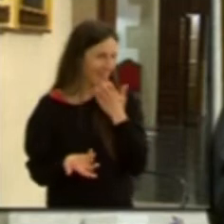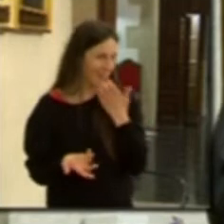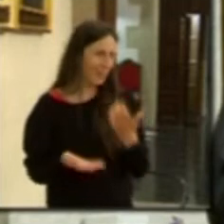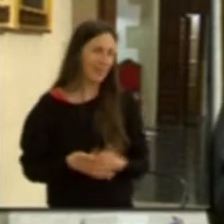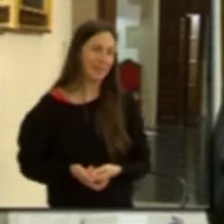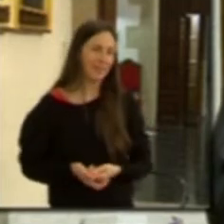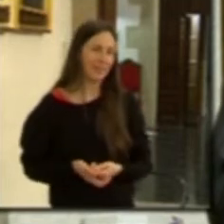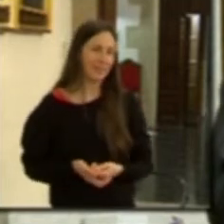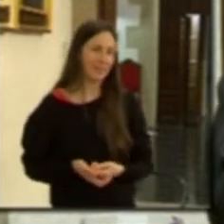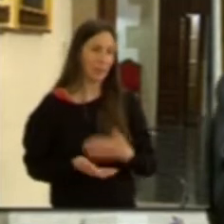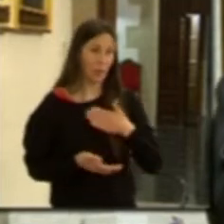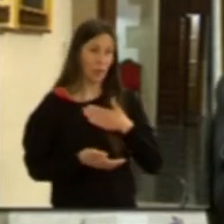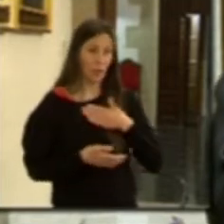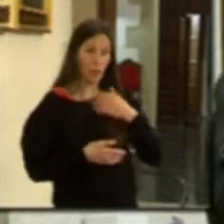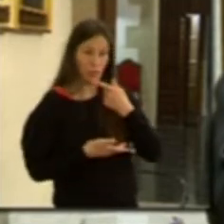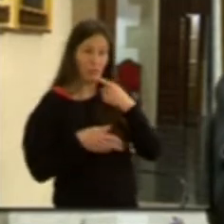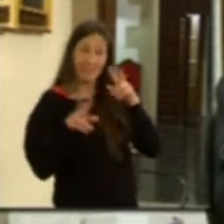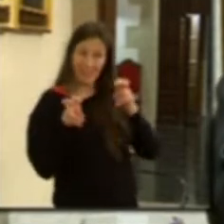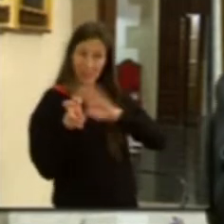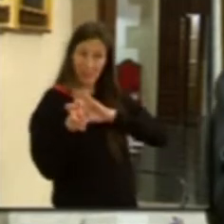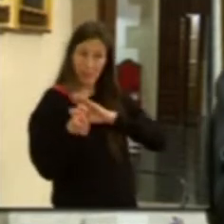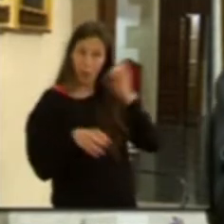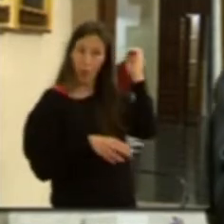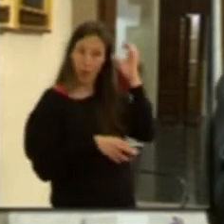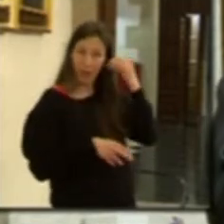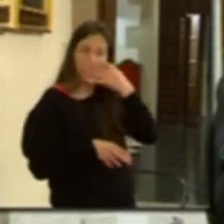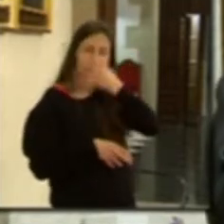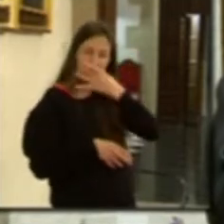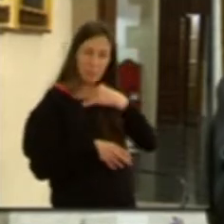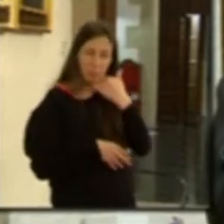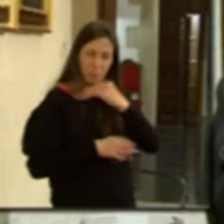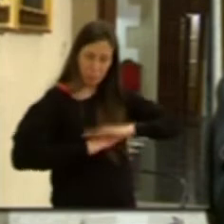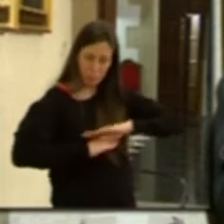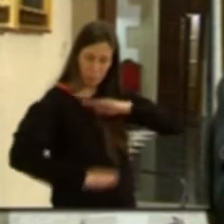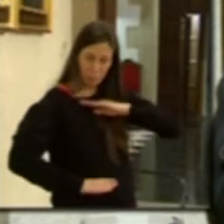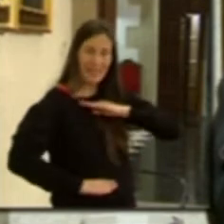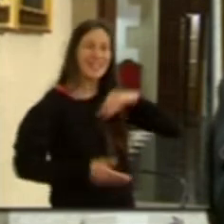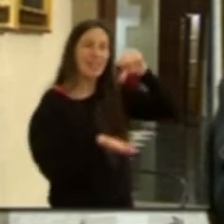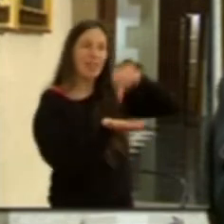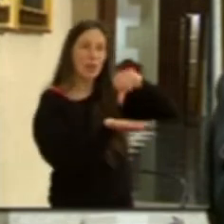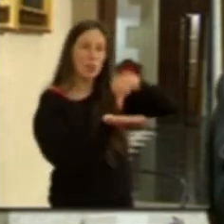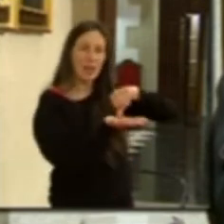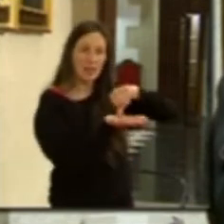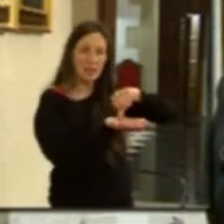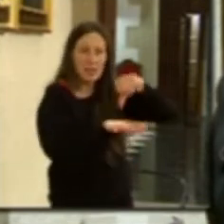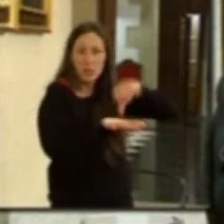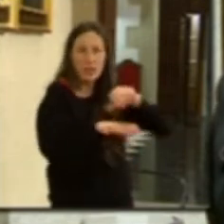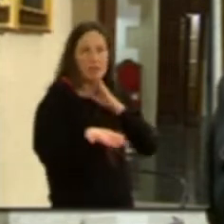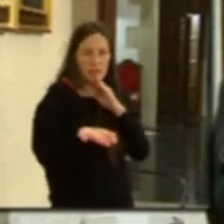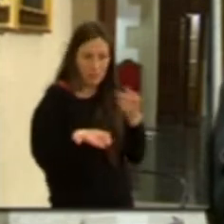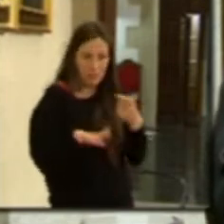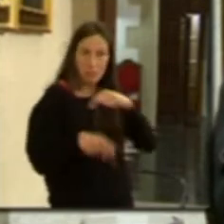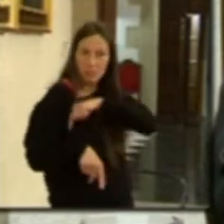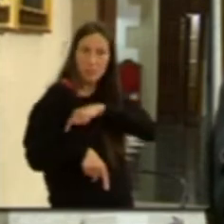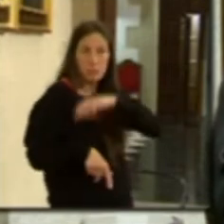Aleshores, jo us parlaré de ciutats, perquè és el que jo sé. Em dedico a això a la meva recerca i em sembla que és un tema apassionant que